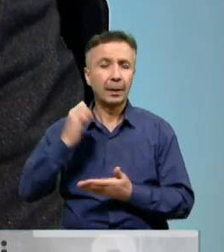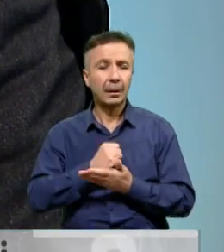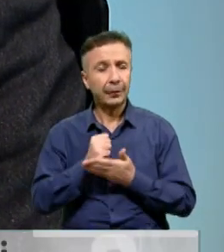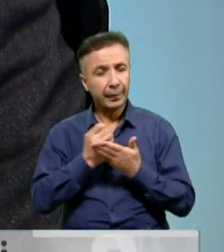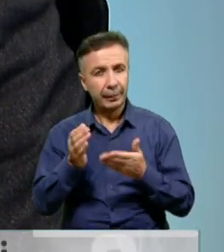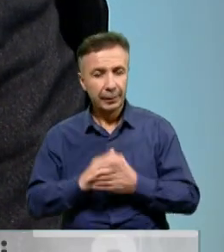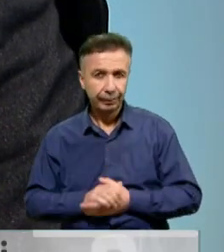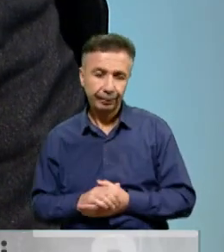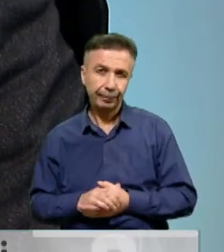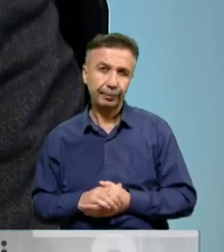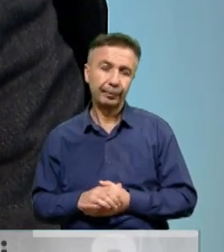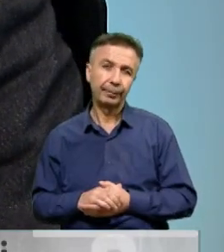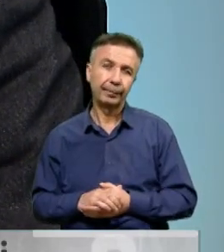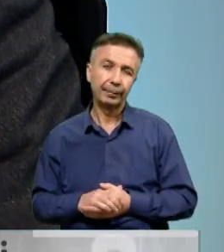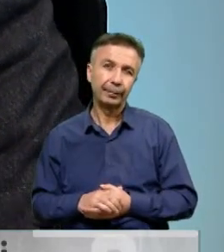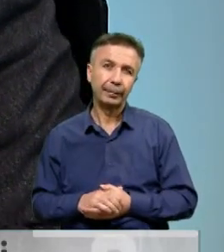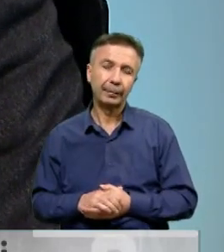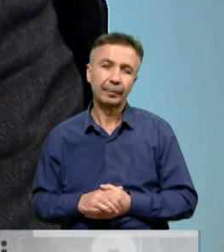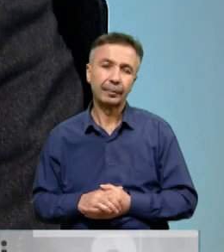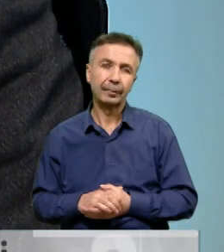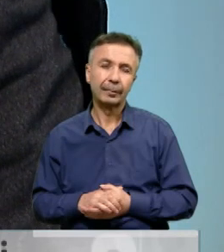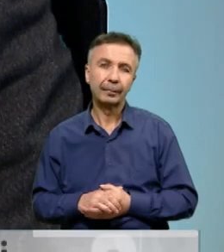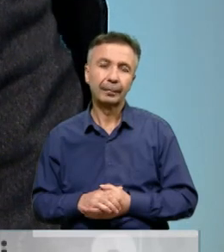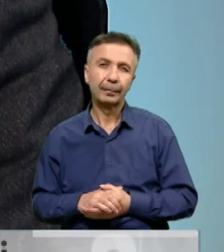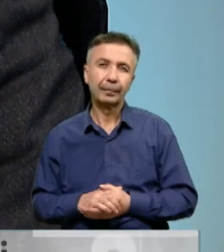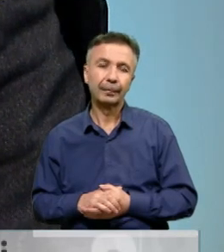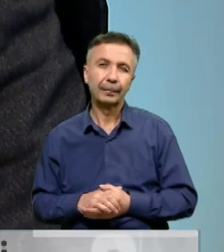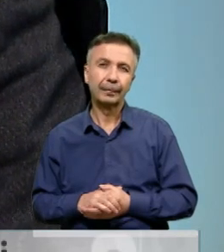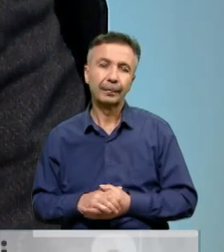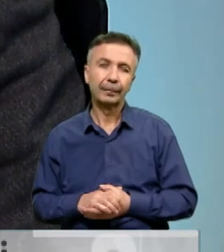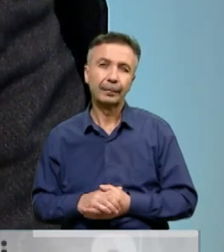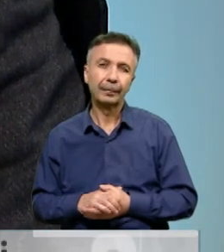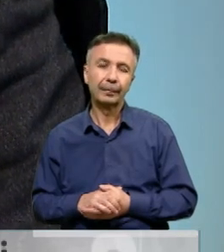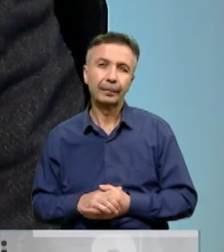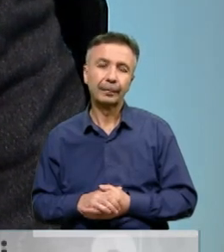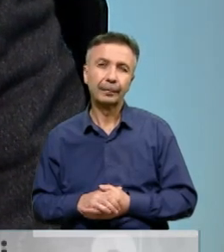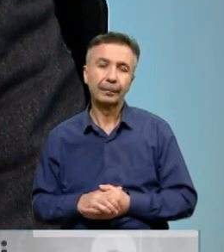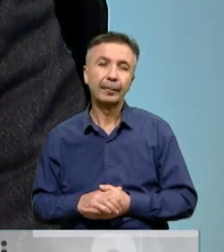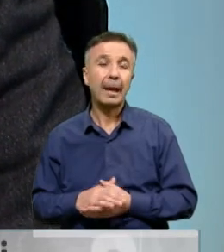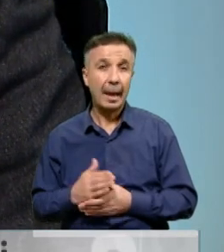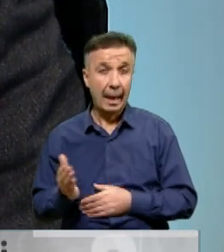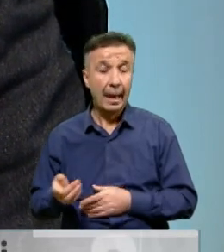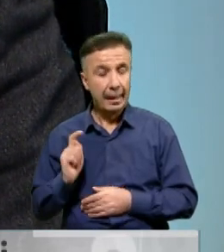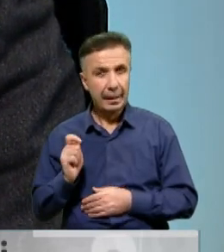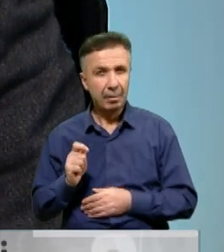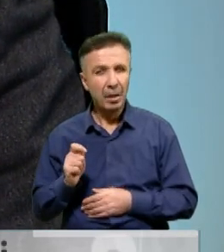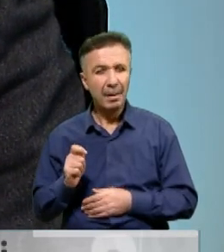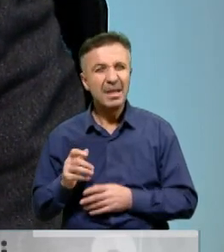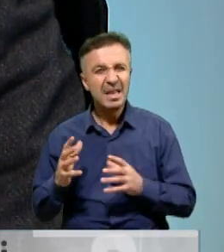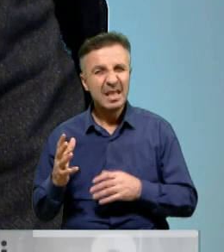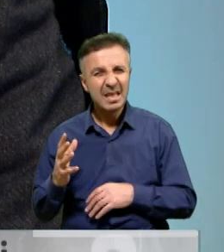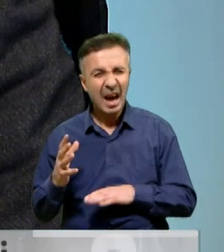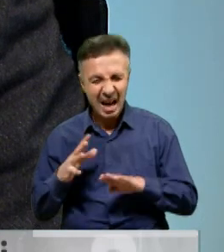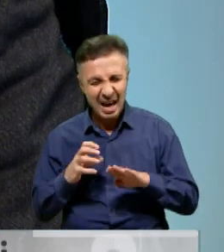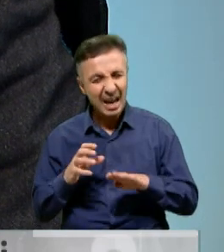için bir şifa kaynağı olur. İnşallah. Eğer gerçekten böyle bir ızdırap içerisinde